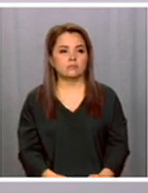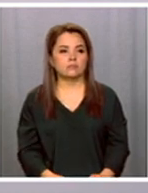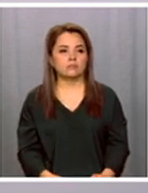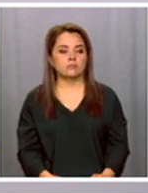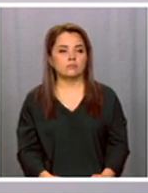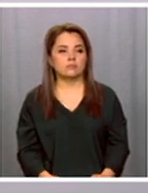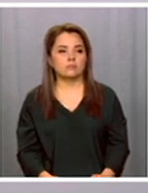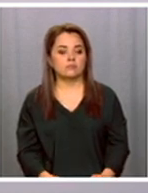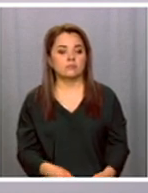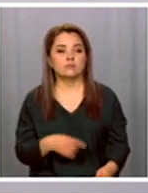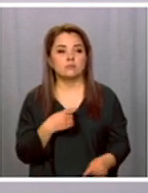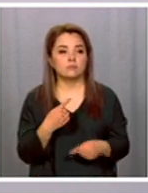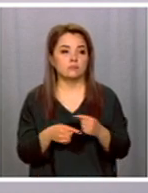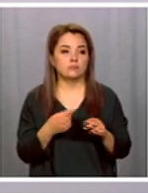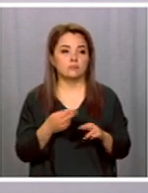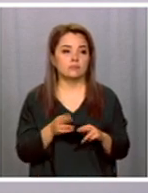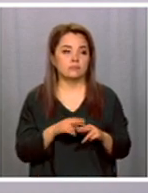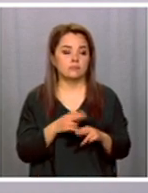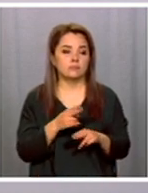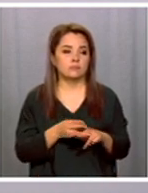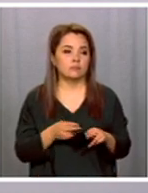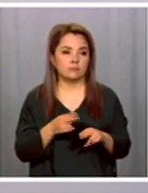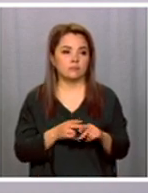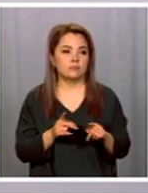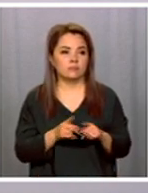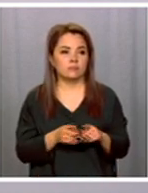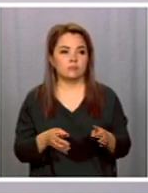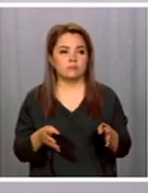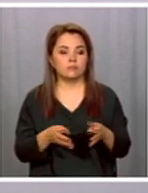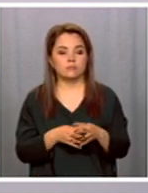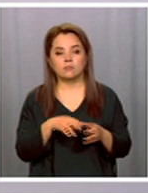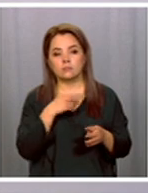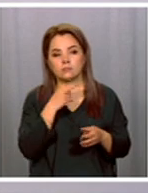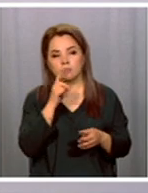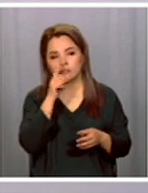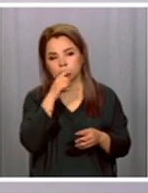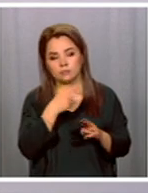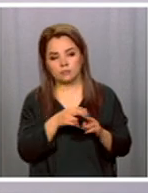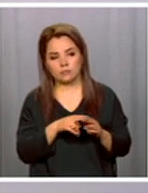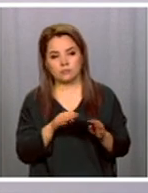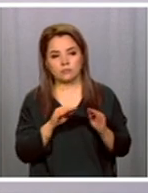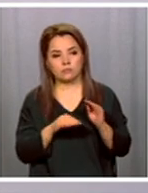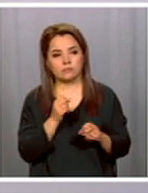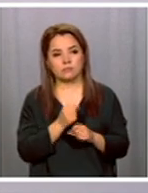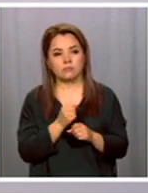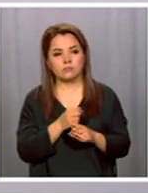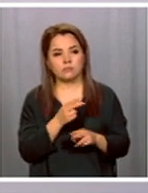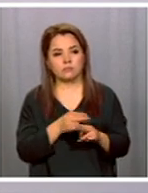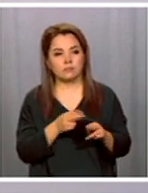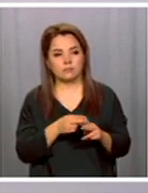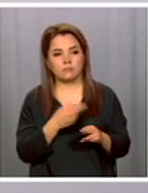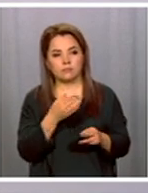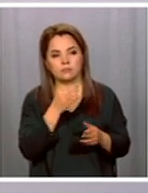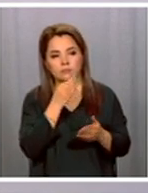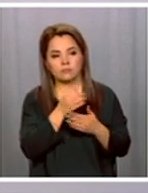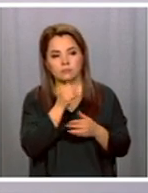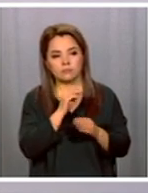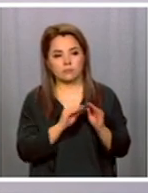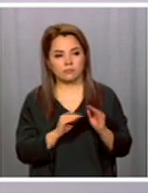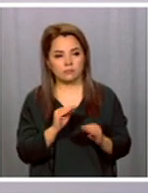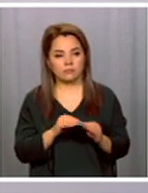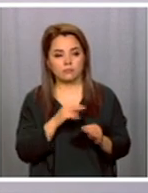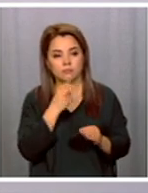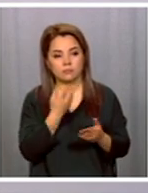Келесі қышқылдардың металдармен әрекеттесуі. Қышқылдарға металдарды салып көрейік.